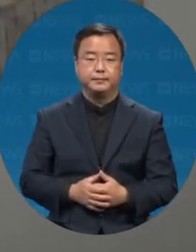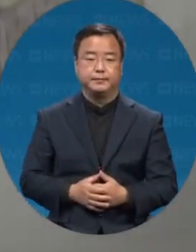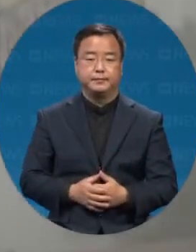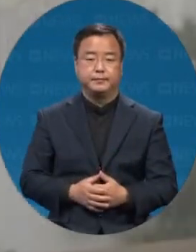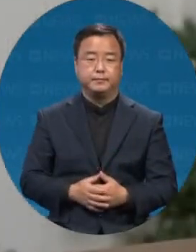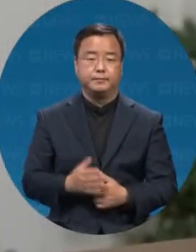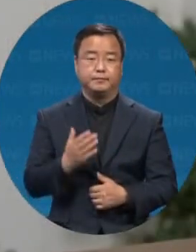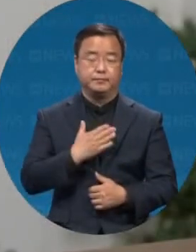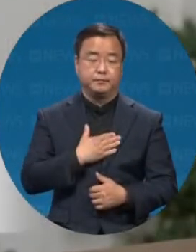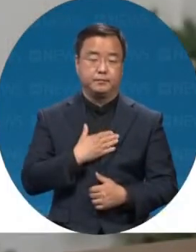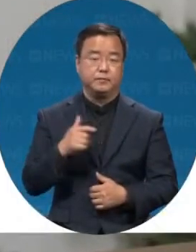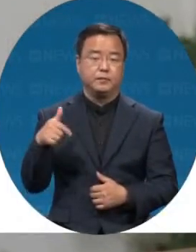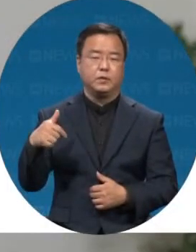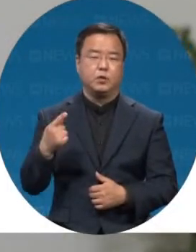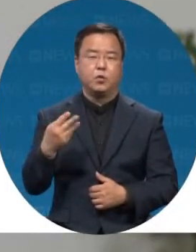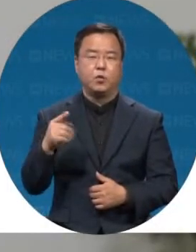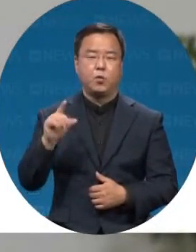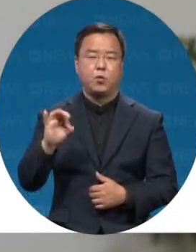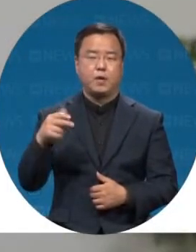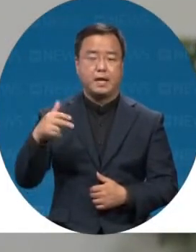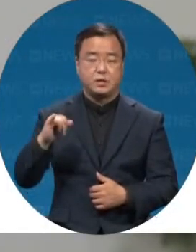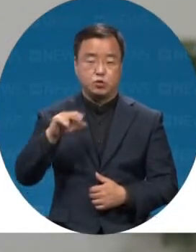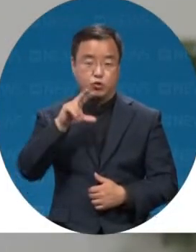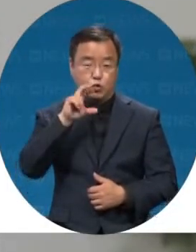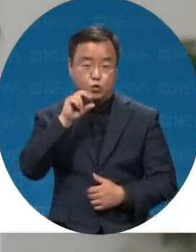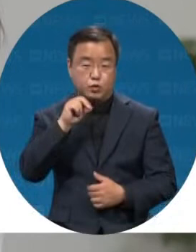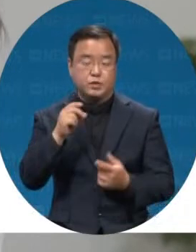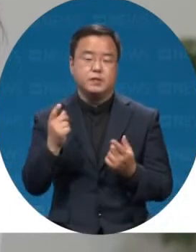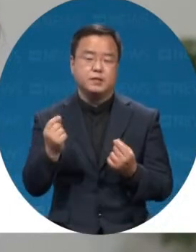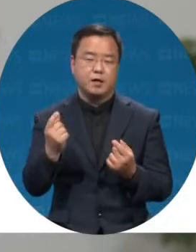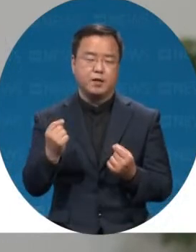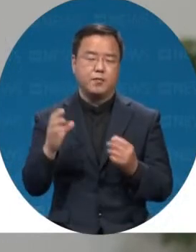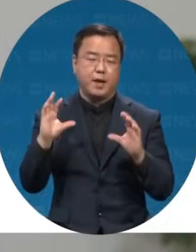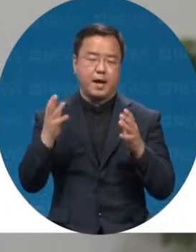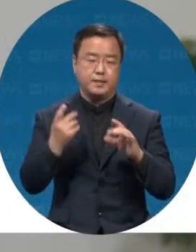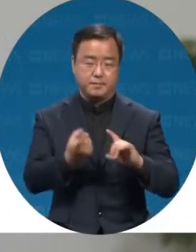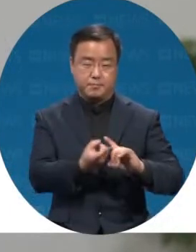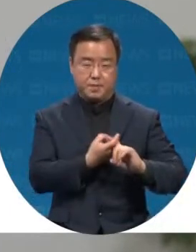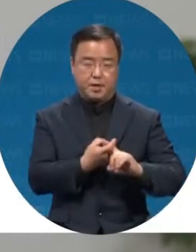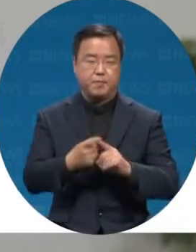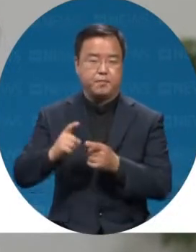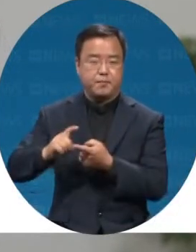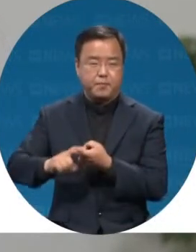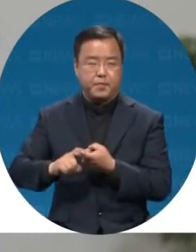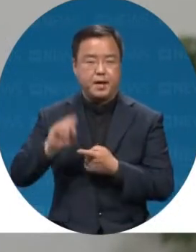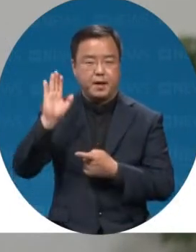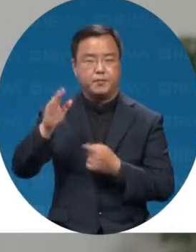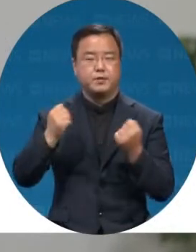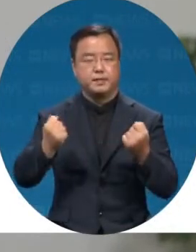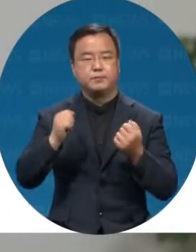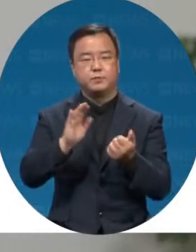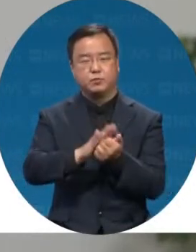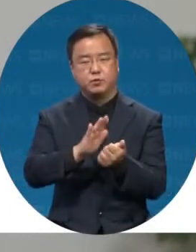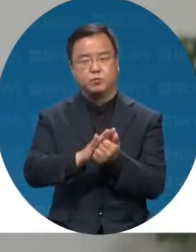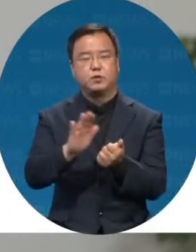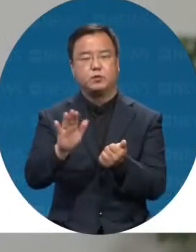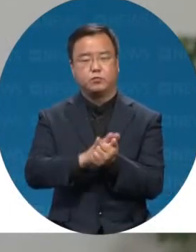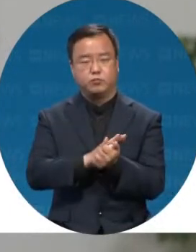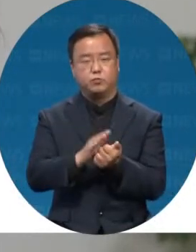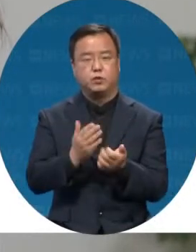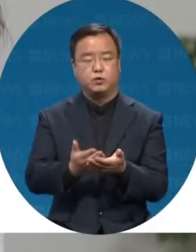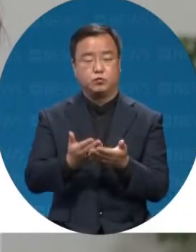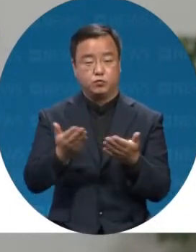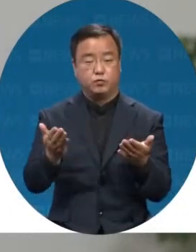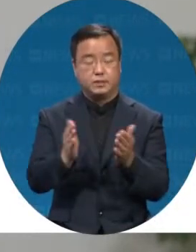저도 꼬랑지처럼 이렇게 아이들 편이 되어서 앞으로도 기운을 북돋아주고 위안이 되어주는 작품을 계속